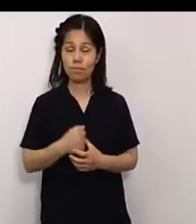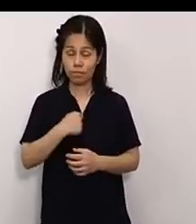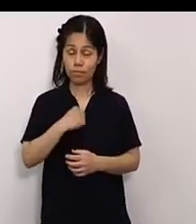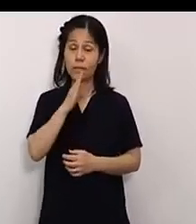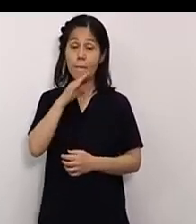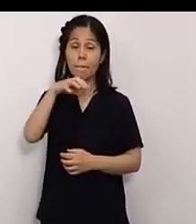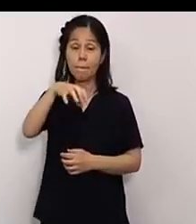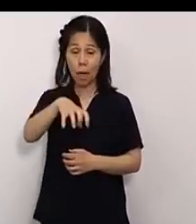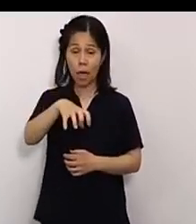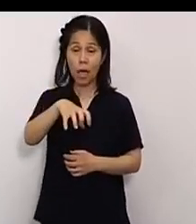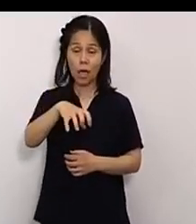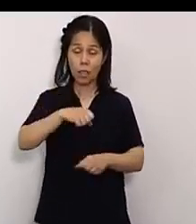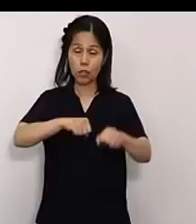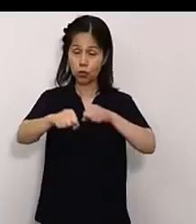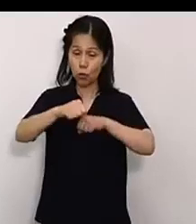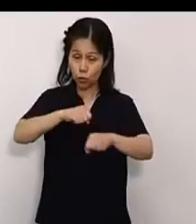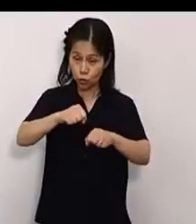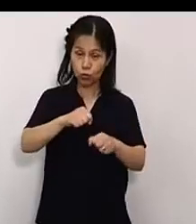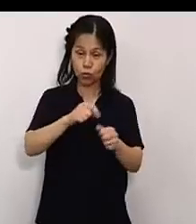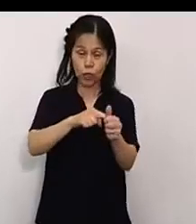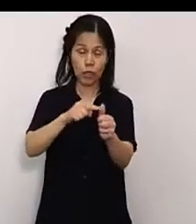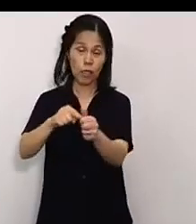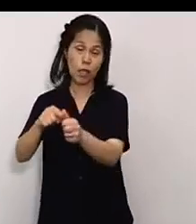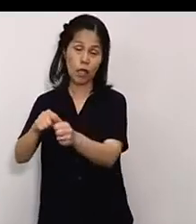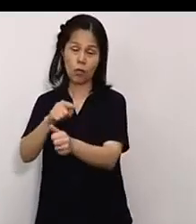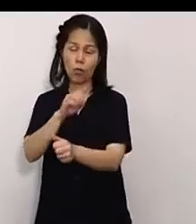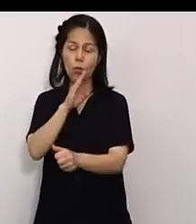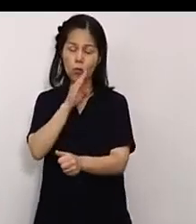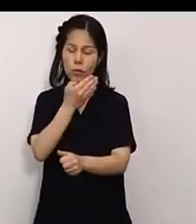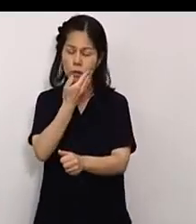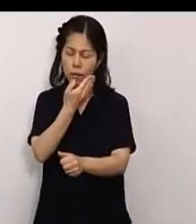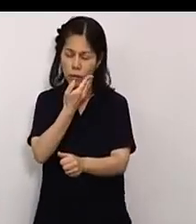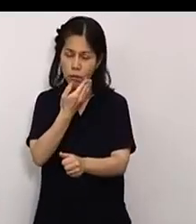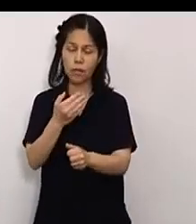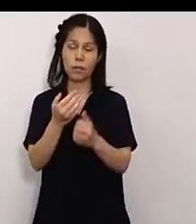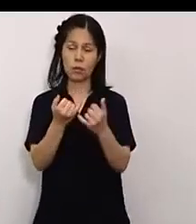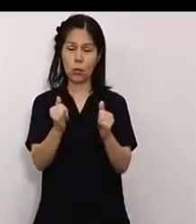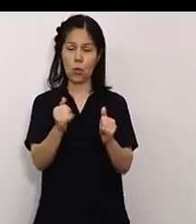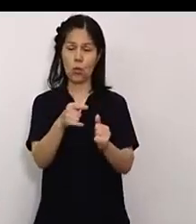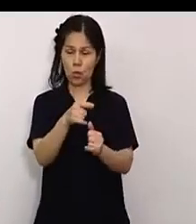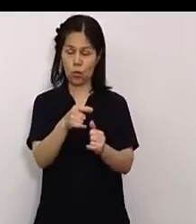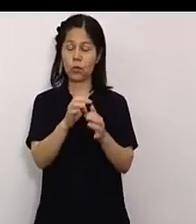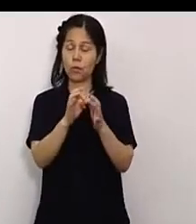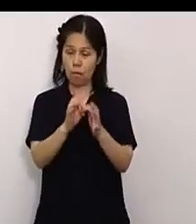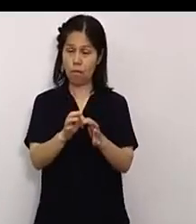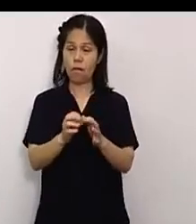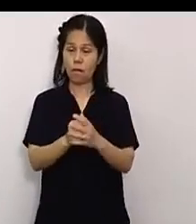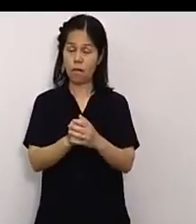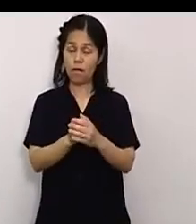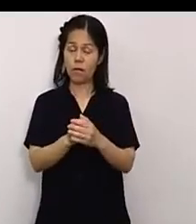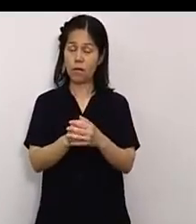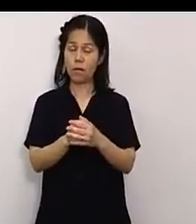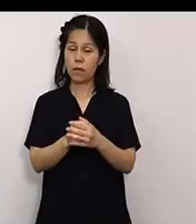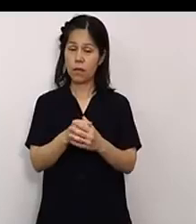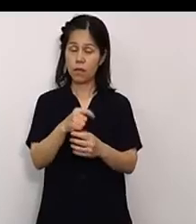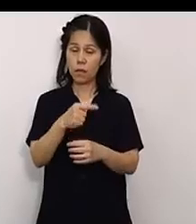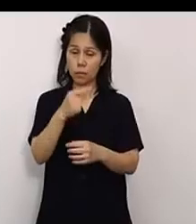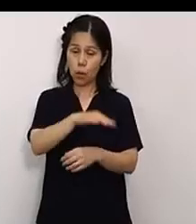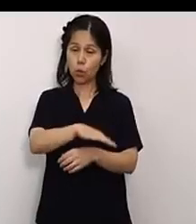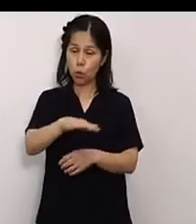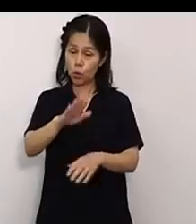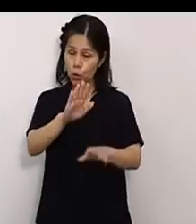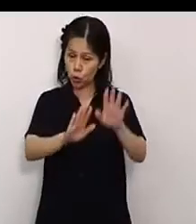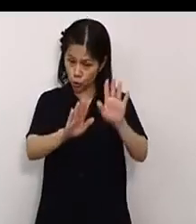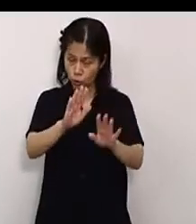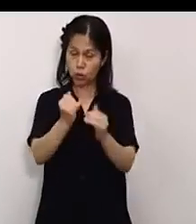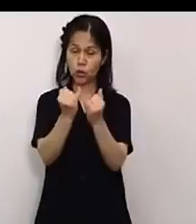現場で非常に活動されている方っていうのは本当に貴重な存在だと思います。それで一番子どもの置かれている